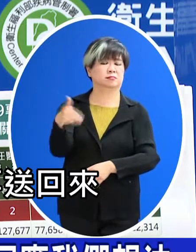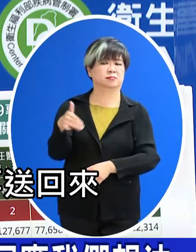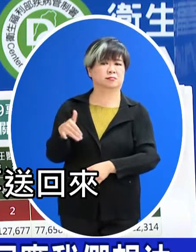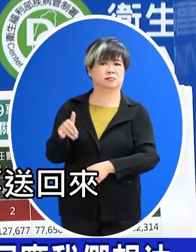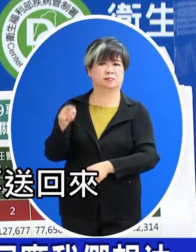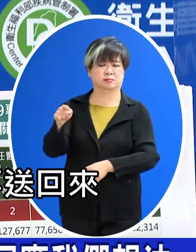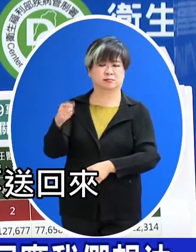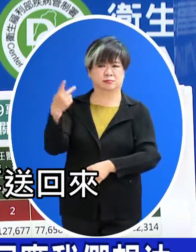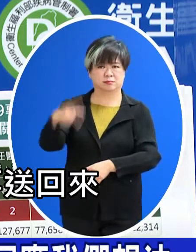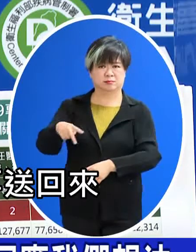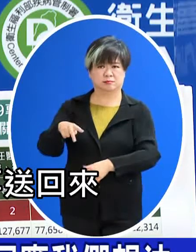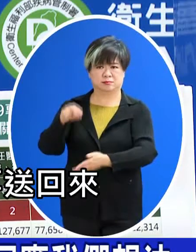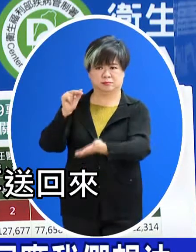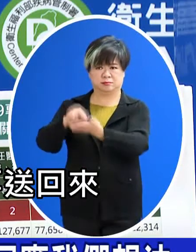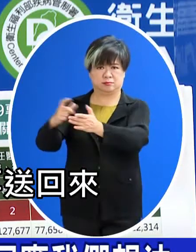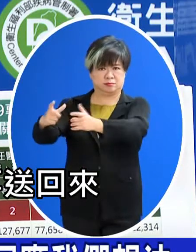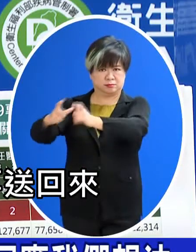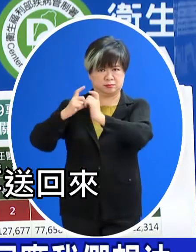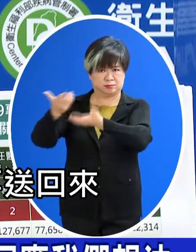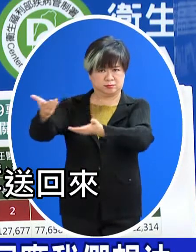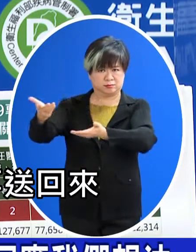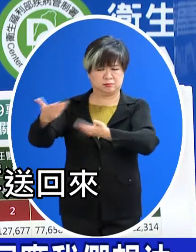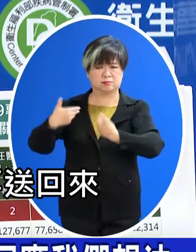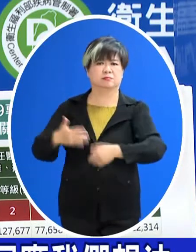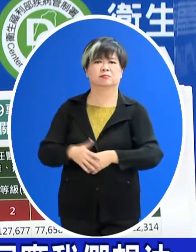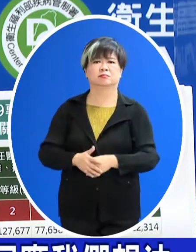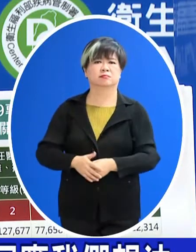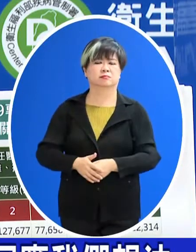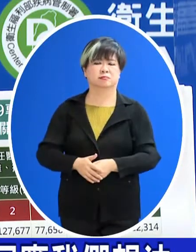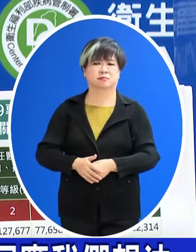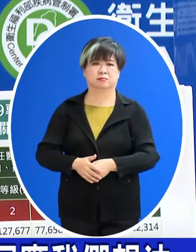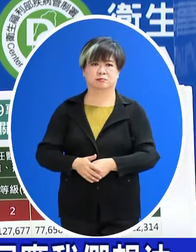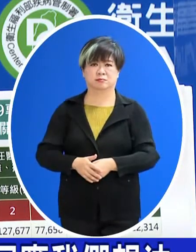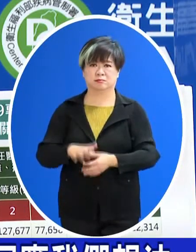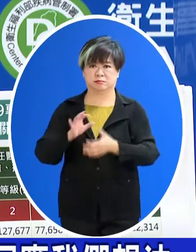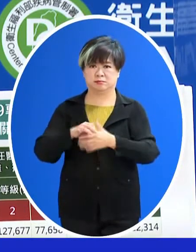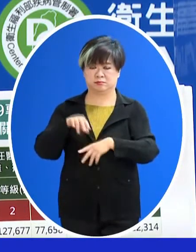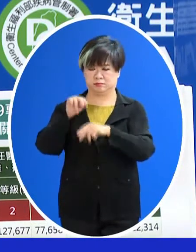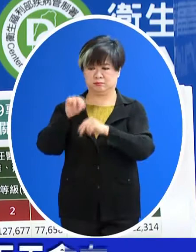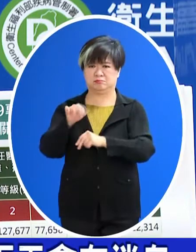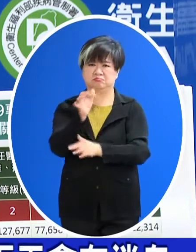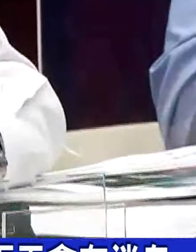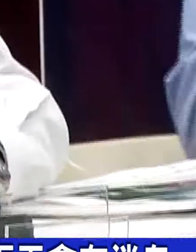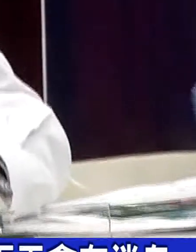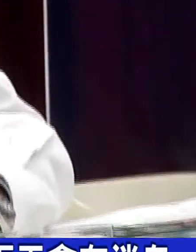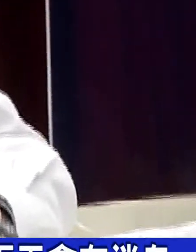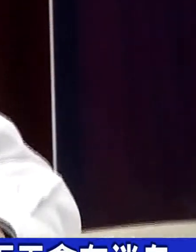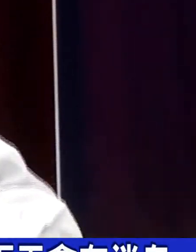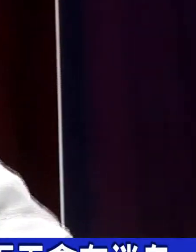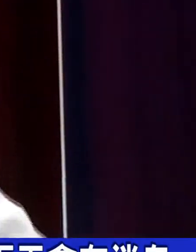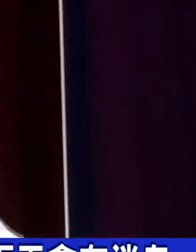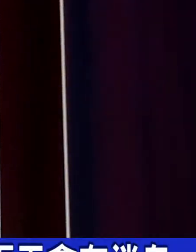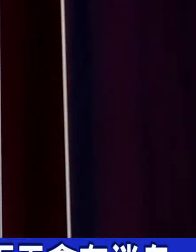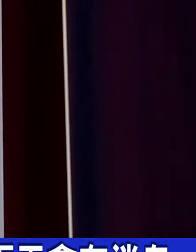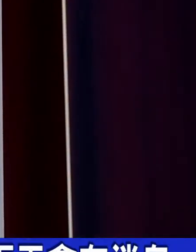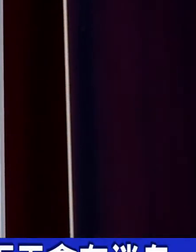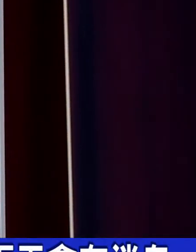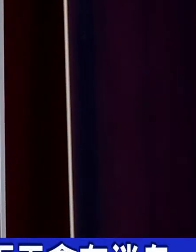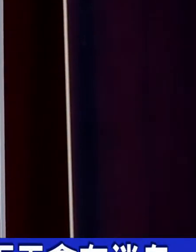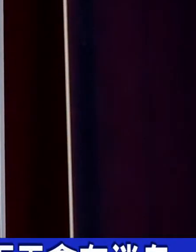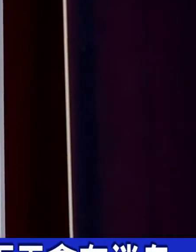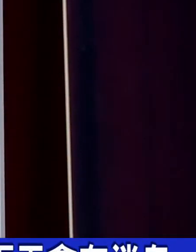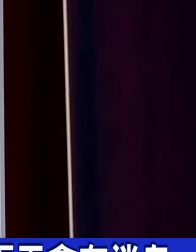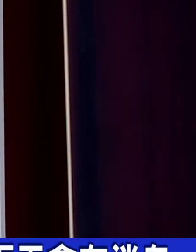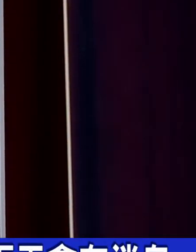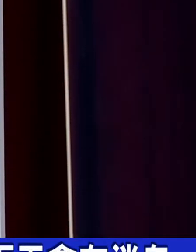相关的签署的文件在。再送回来，所以这合约尚未成立。 言下之意就是合约没有完成，但陈时中